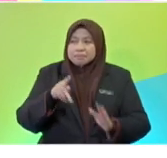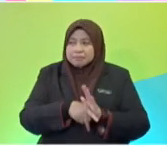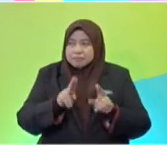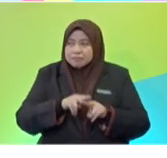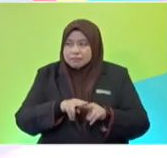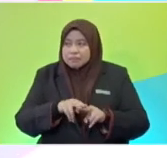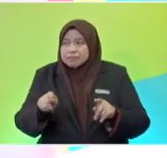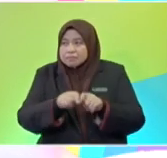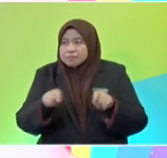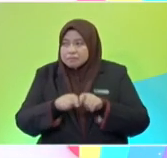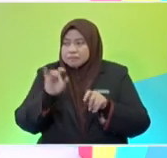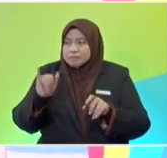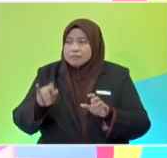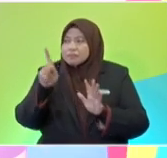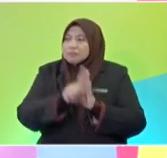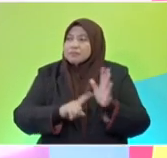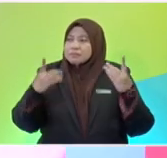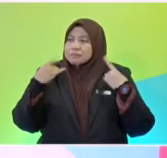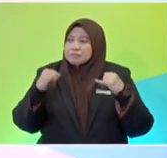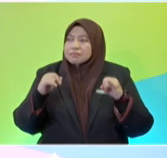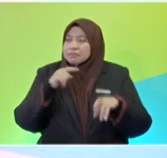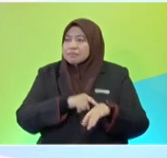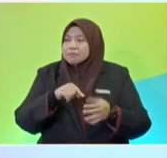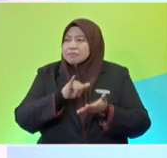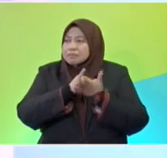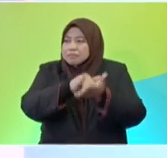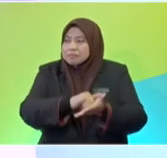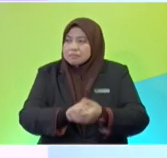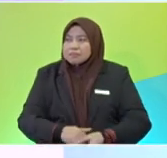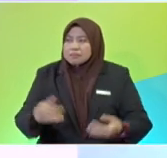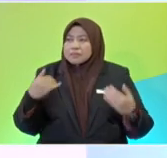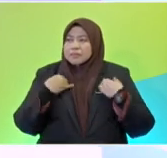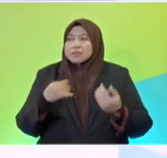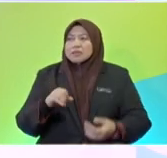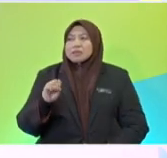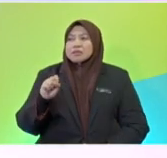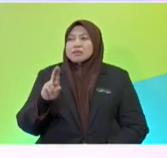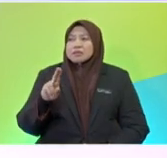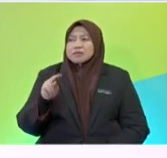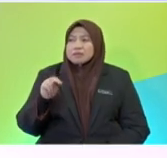Kemudian untuk yang kedua ada sungki anyaman dan macam-macam lagi